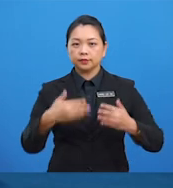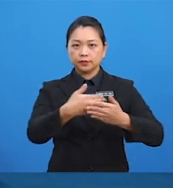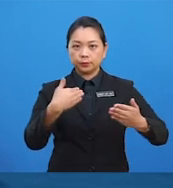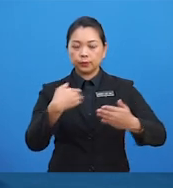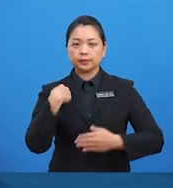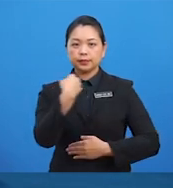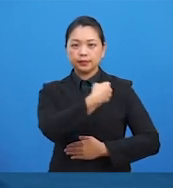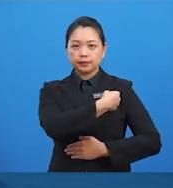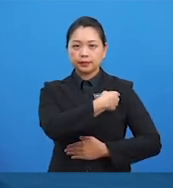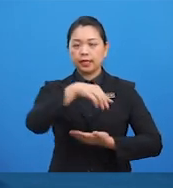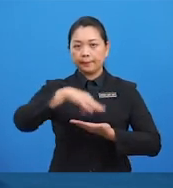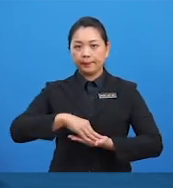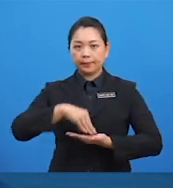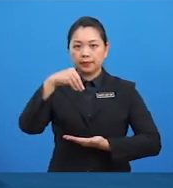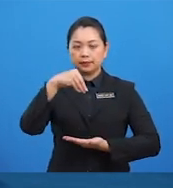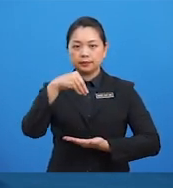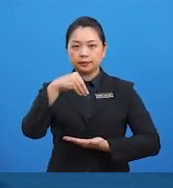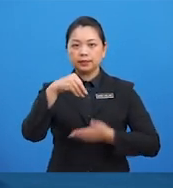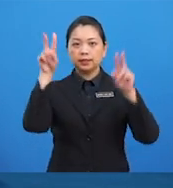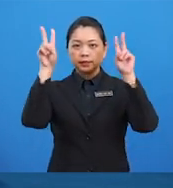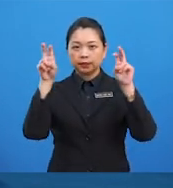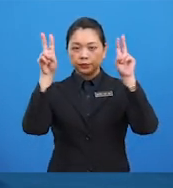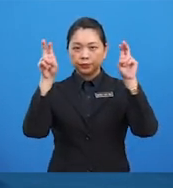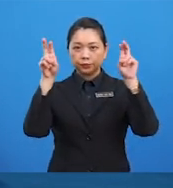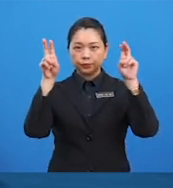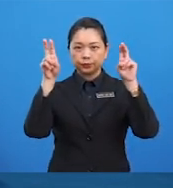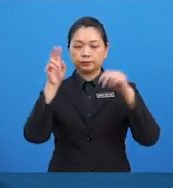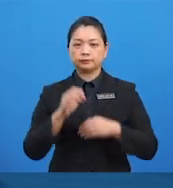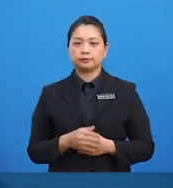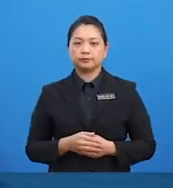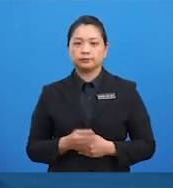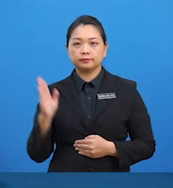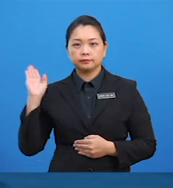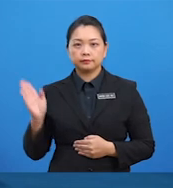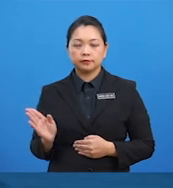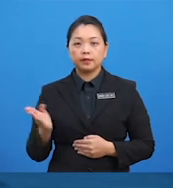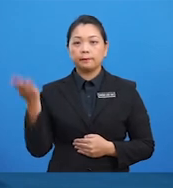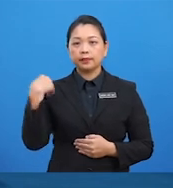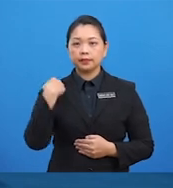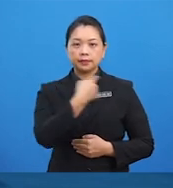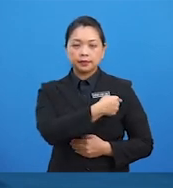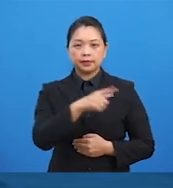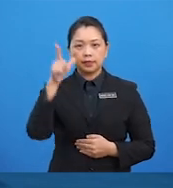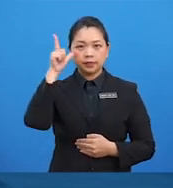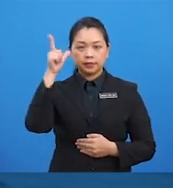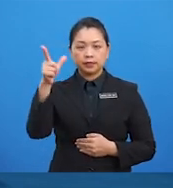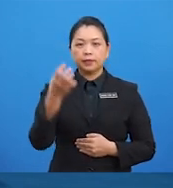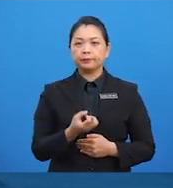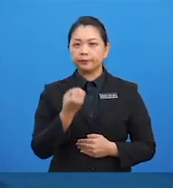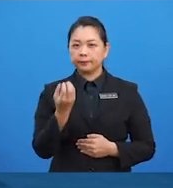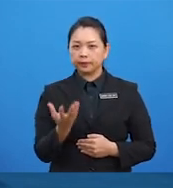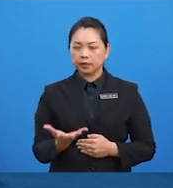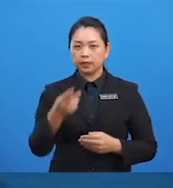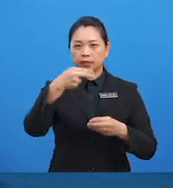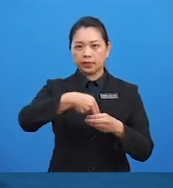Sebelum kita mempelajari tajuk ini, mari kita lihat beberapa